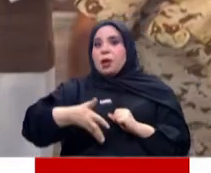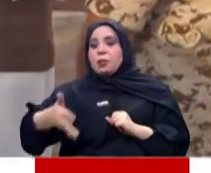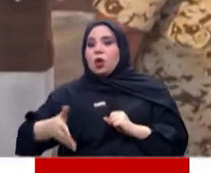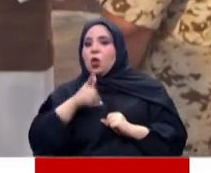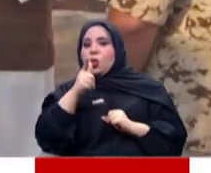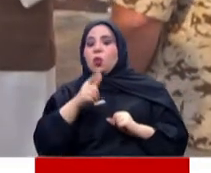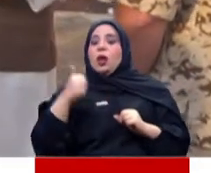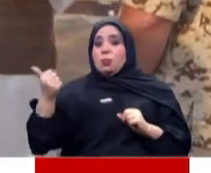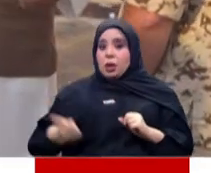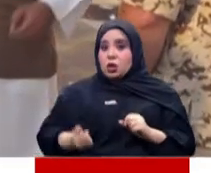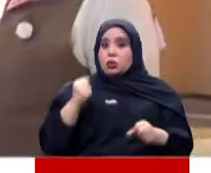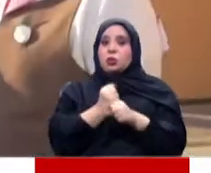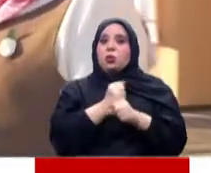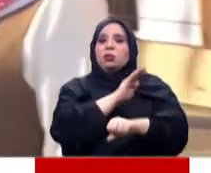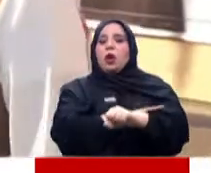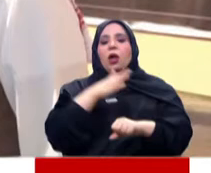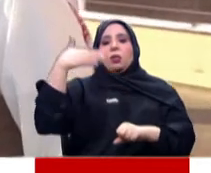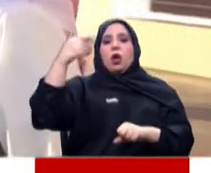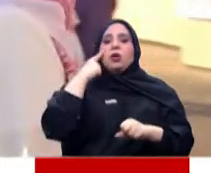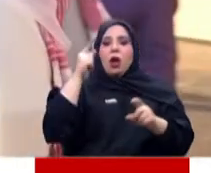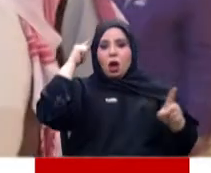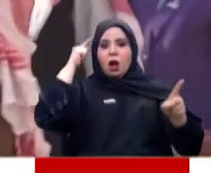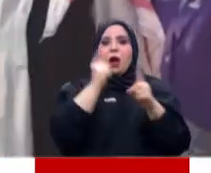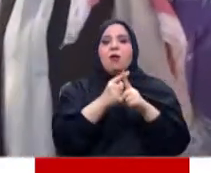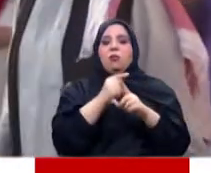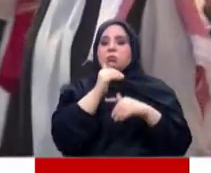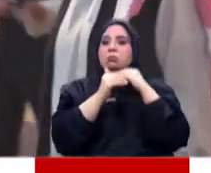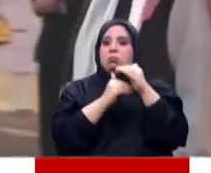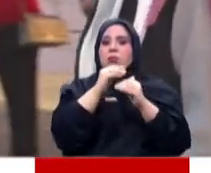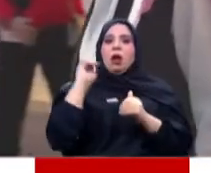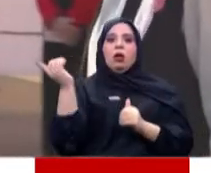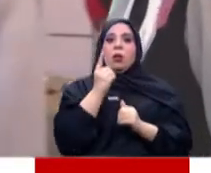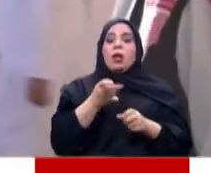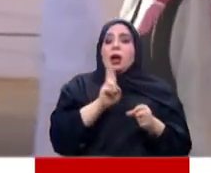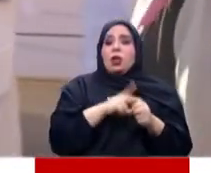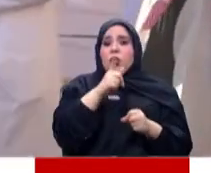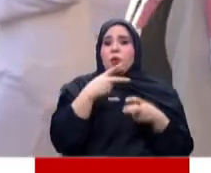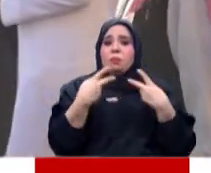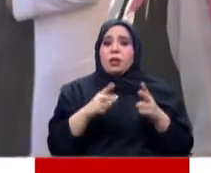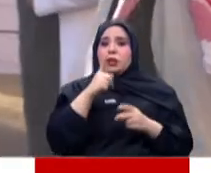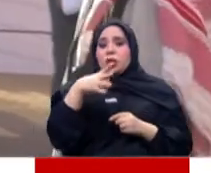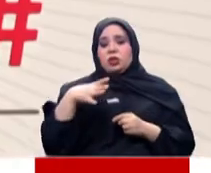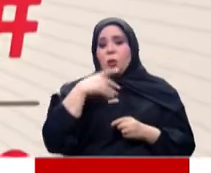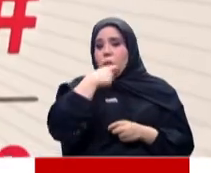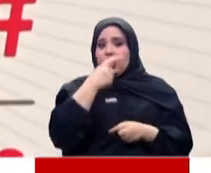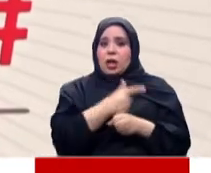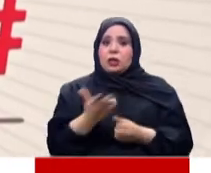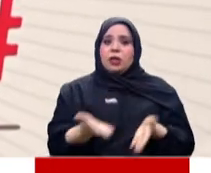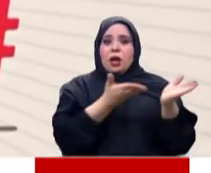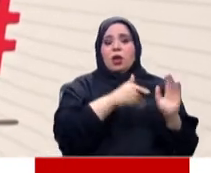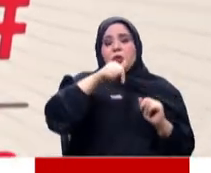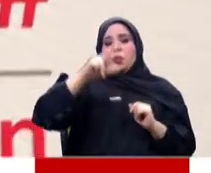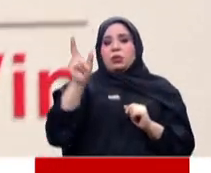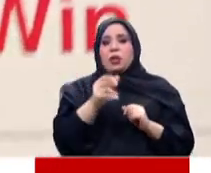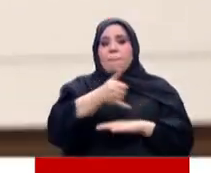البحرين بجهودهم وطموحاتهم نموذجا متقدما على كافة الأصعدة. جاء ذلك لدى تفضل سموه حفظه الله اليوم